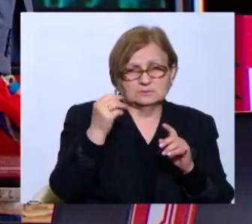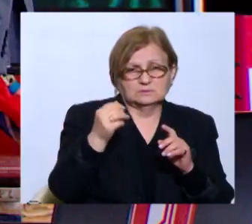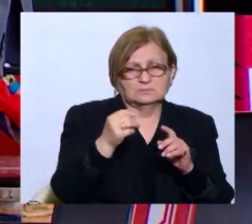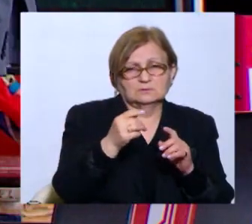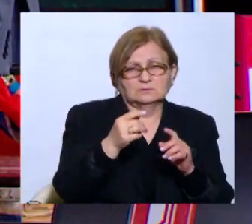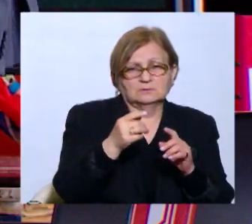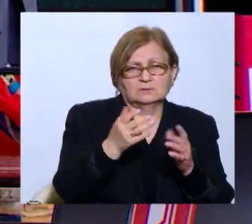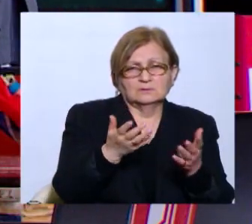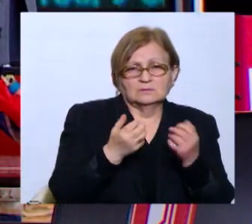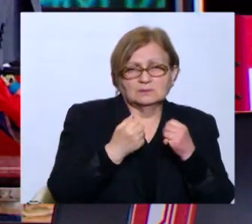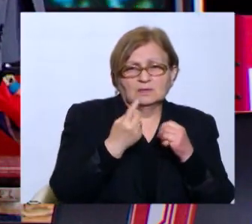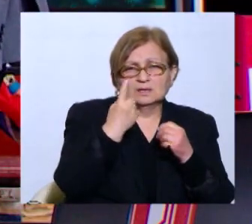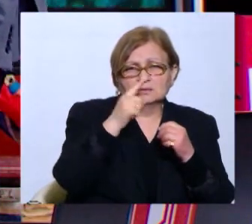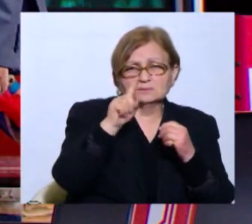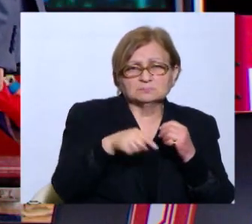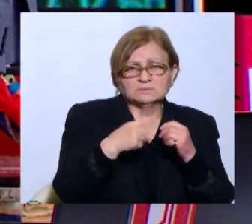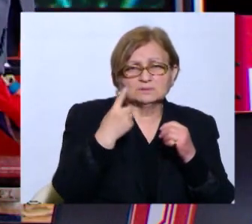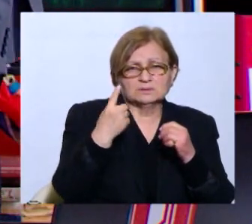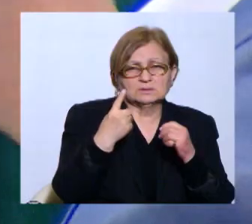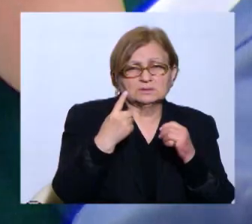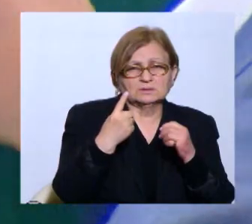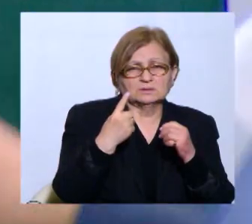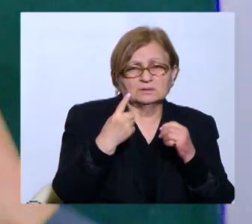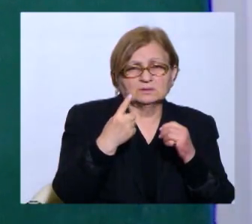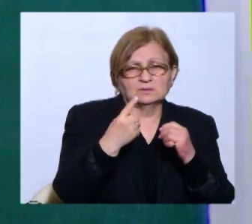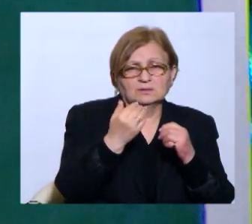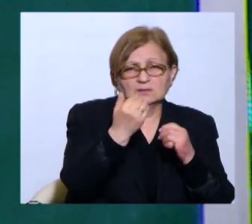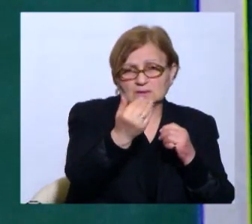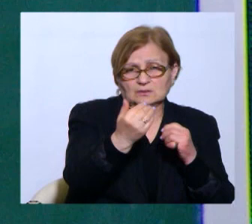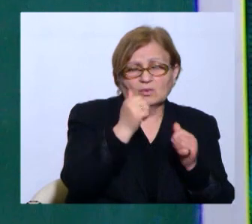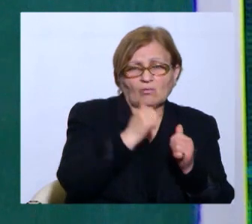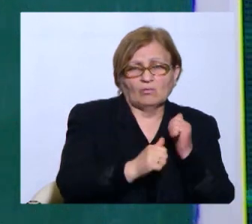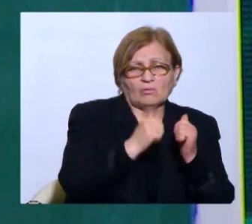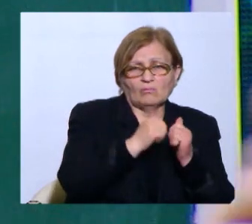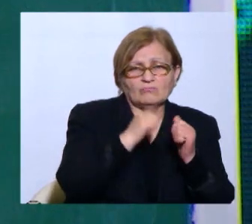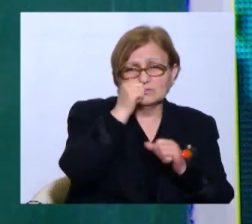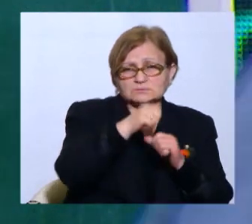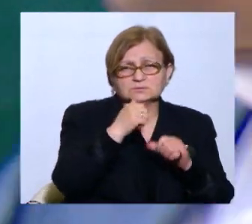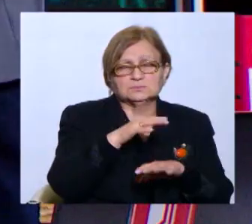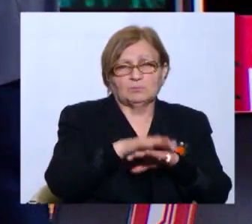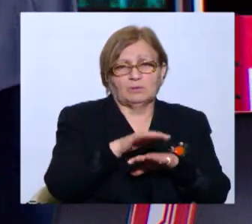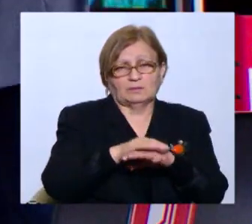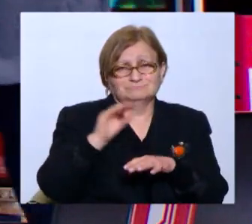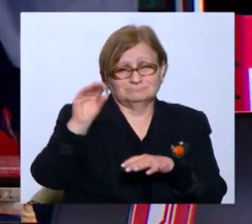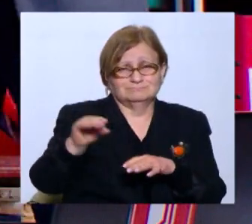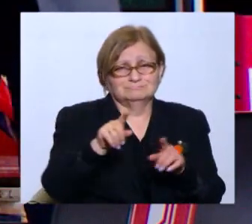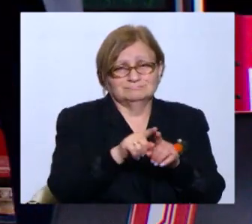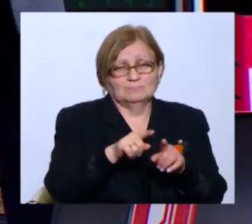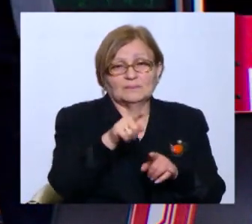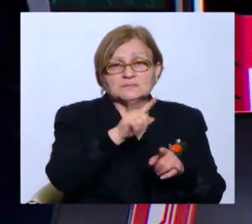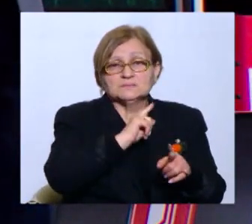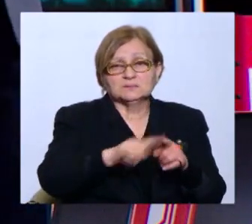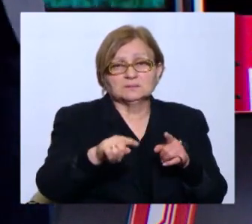და გამოდის 1.1. ესე იგი 1.1-ზე მრავლდება თქვენი ყოველწლიური ანაბარი. მაგრამ რადგან ეს ასე სტრაფად